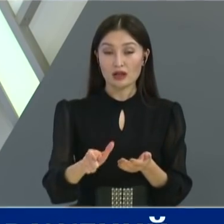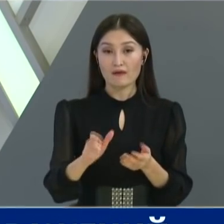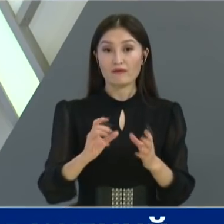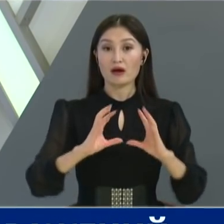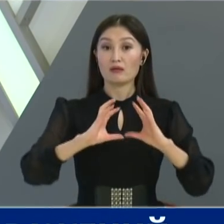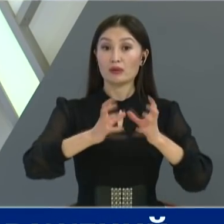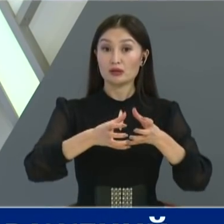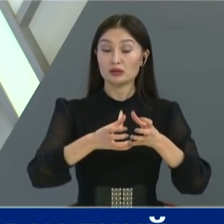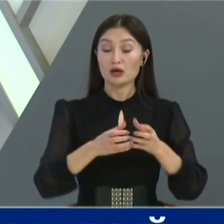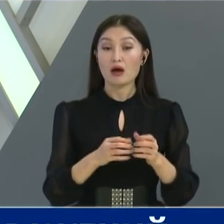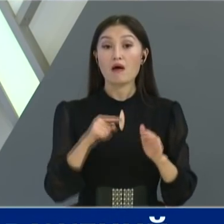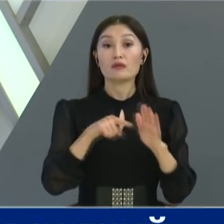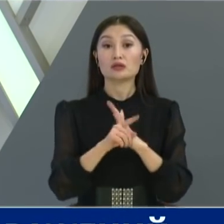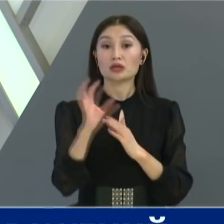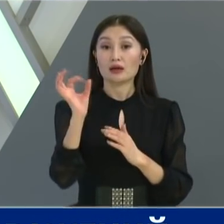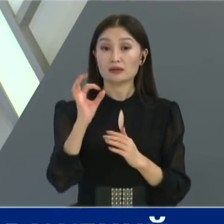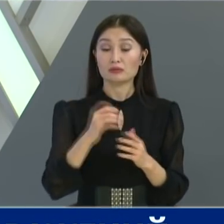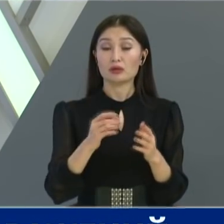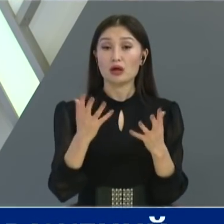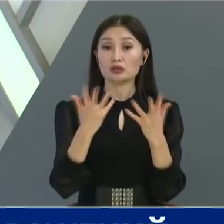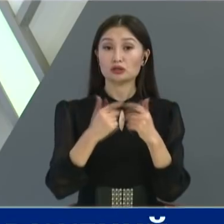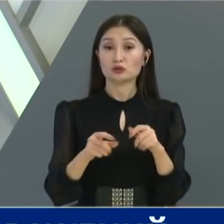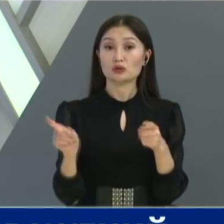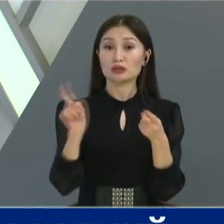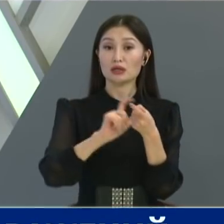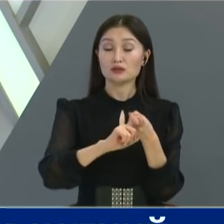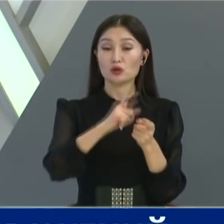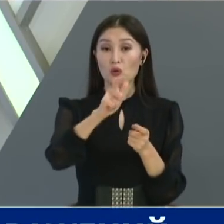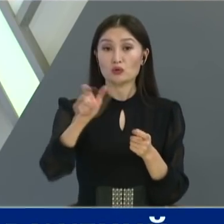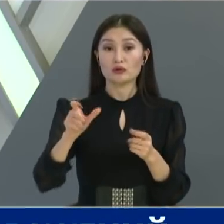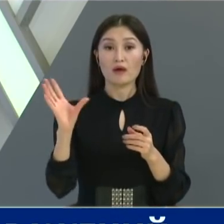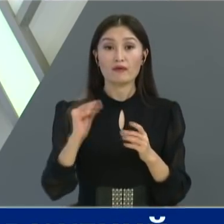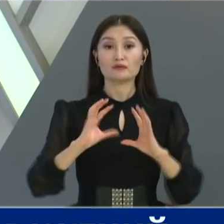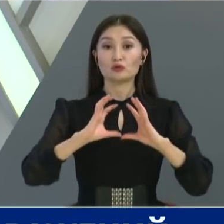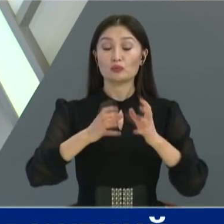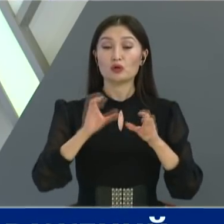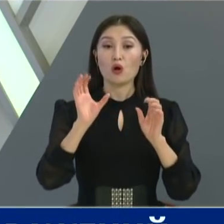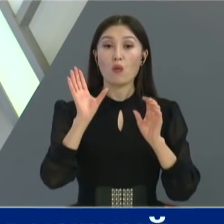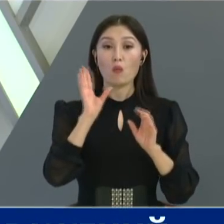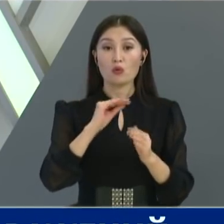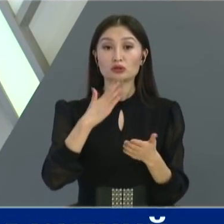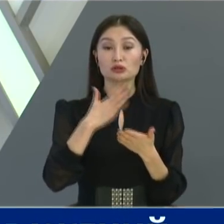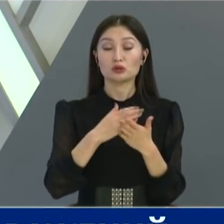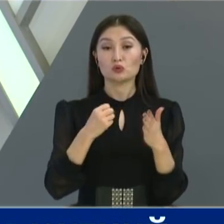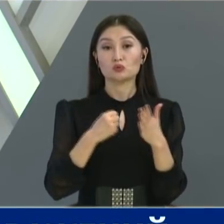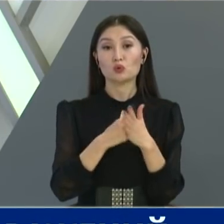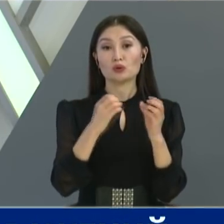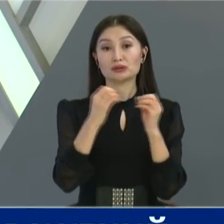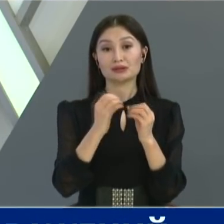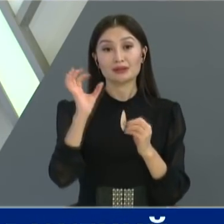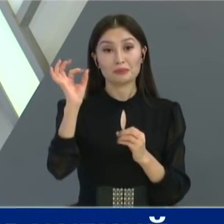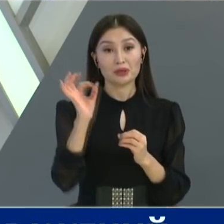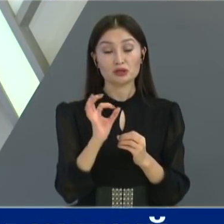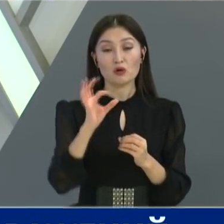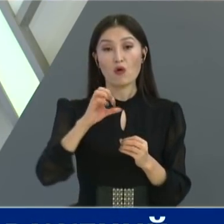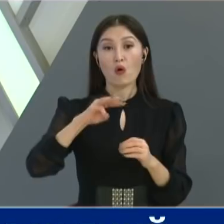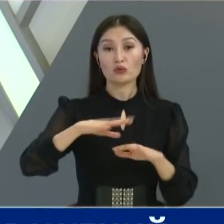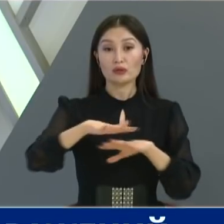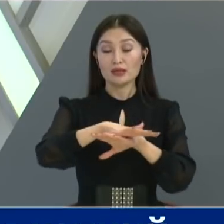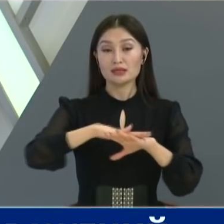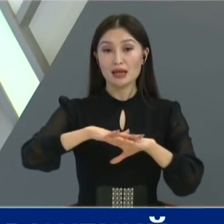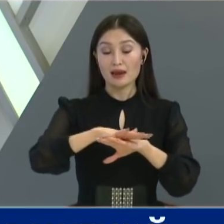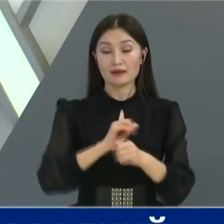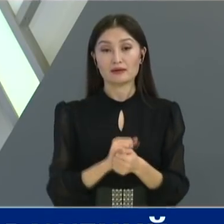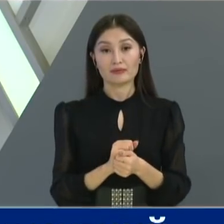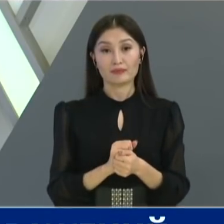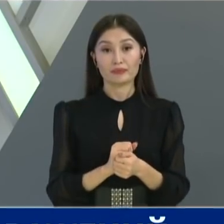октября ВОЗ предположили, что число заразившихся людей во всем мире может составлять до 10% от населения всей